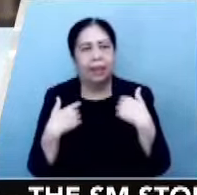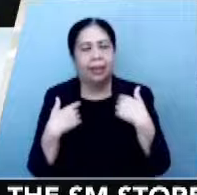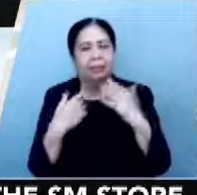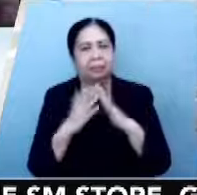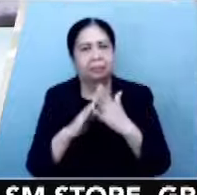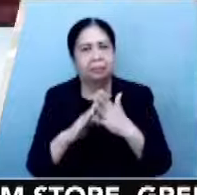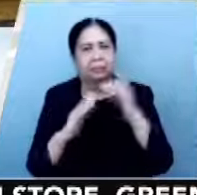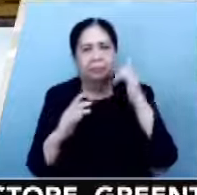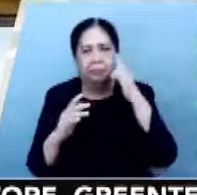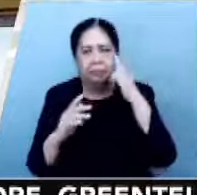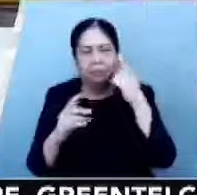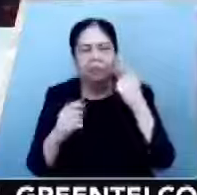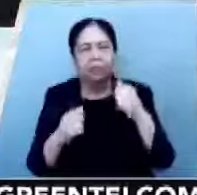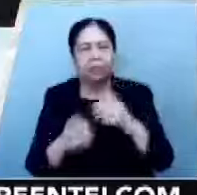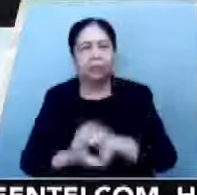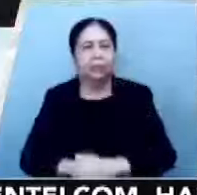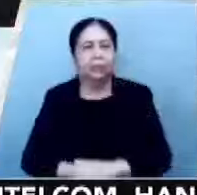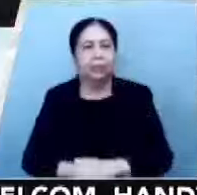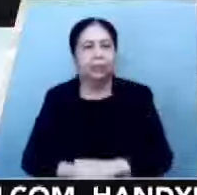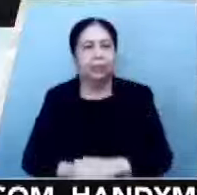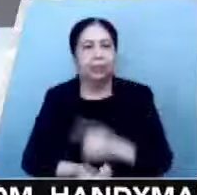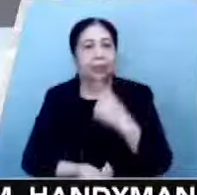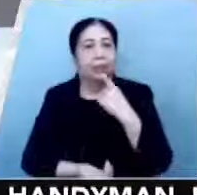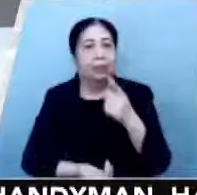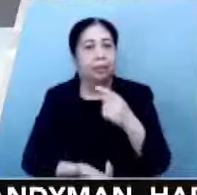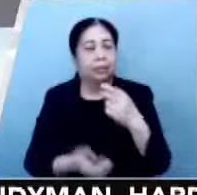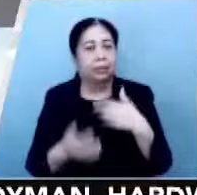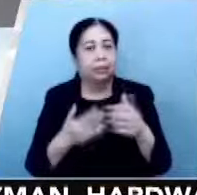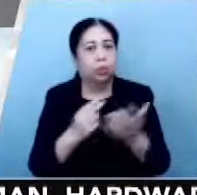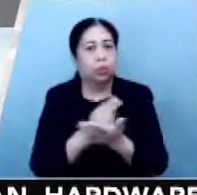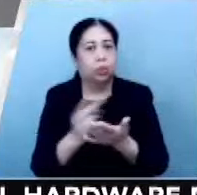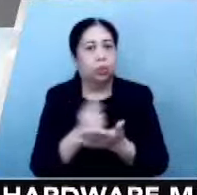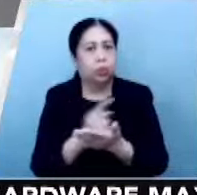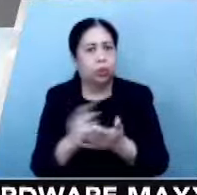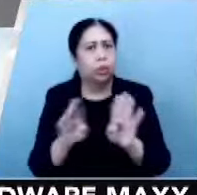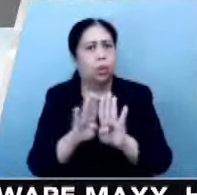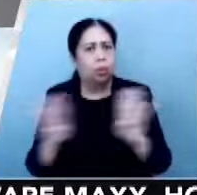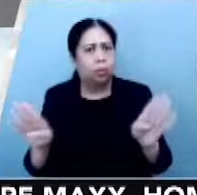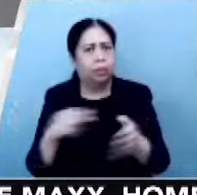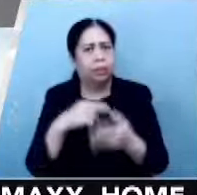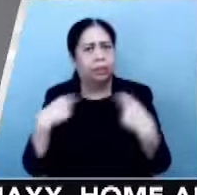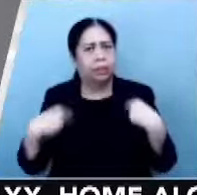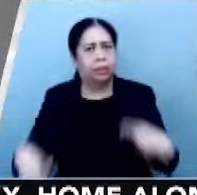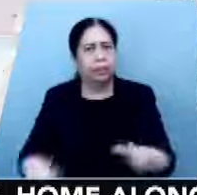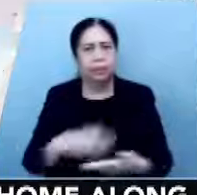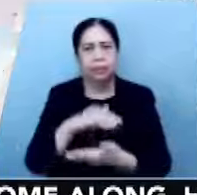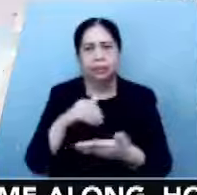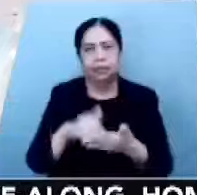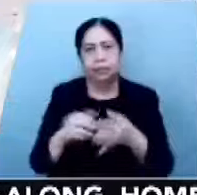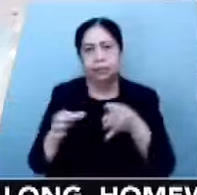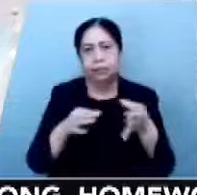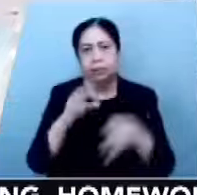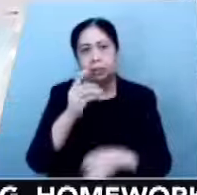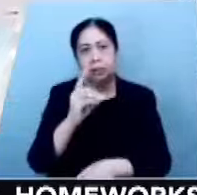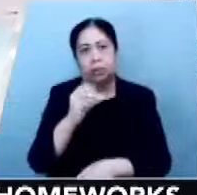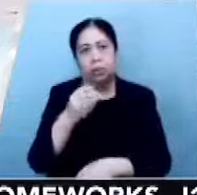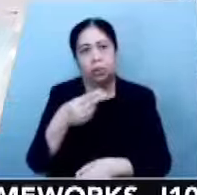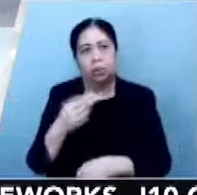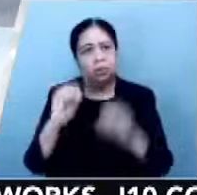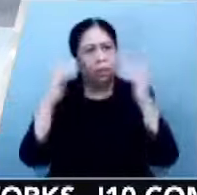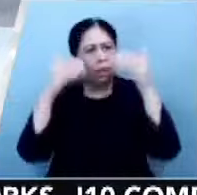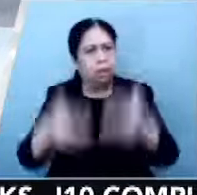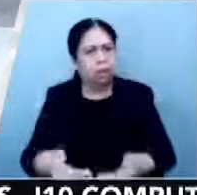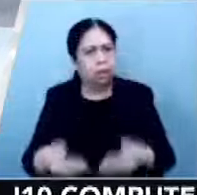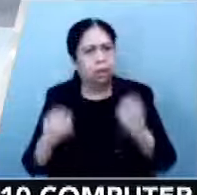kayo. Sabi ng DOH, kahit mahal na araw ay bukas ang health center. Paglilinaw naman ng DOH, walang lockdown at wala ring mandatory